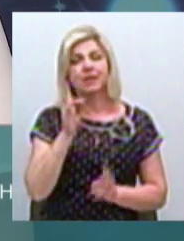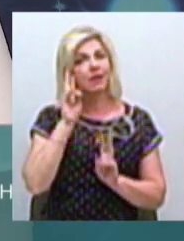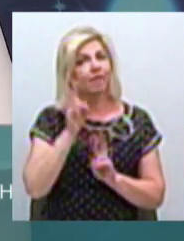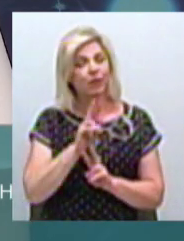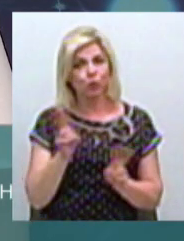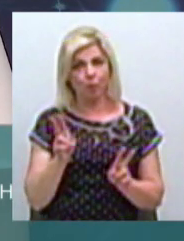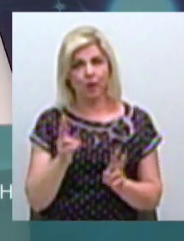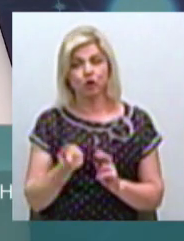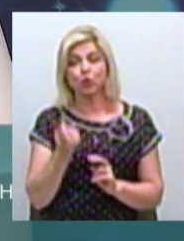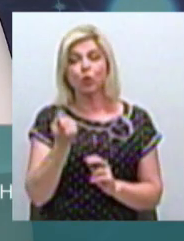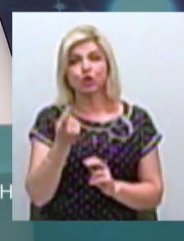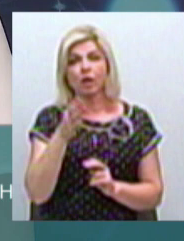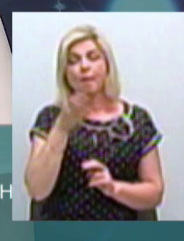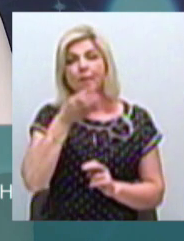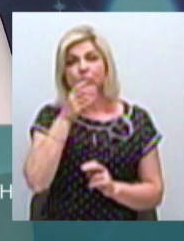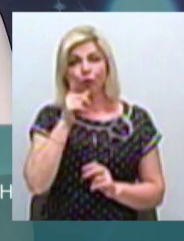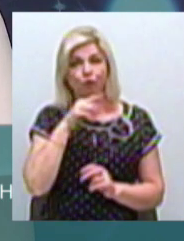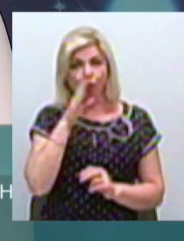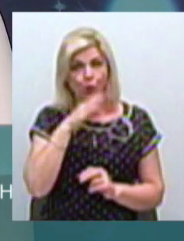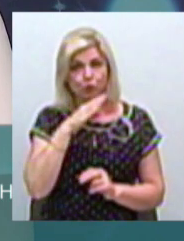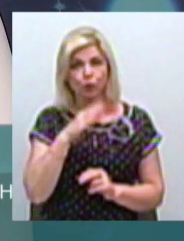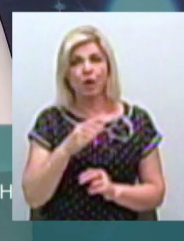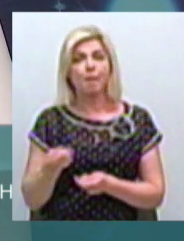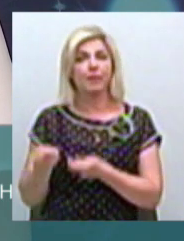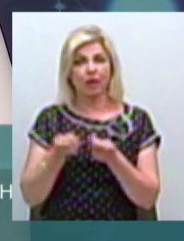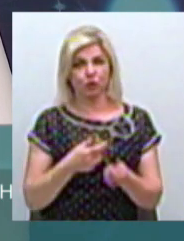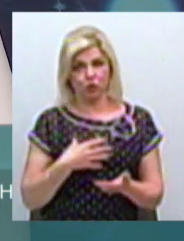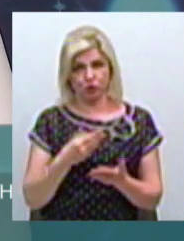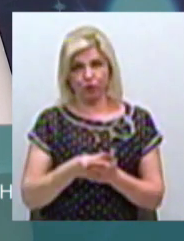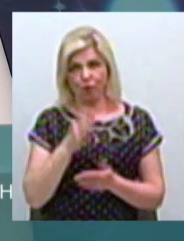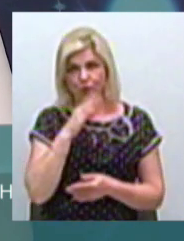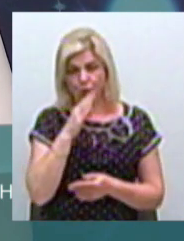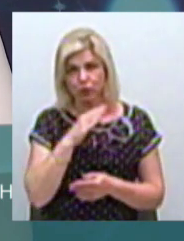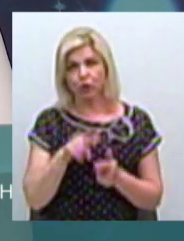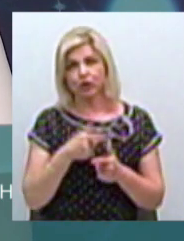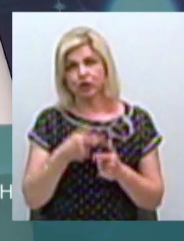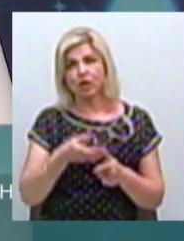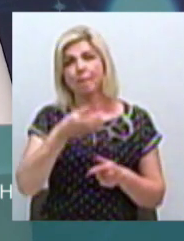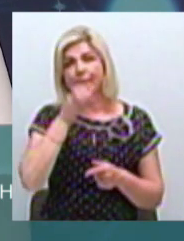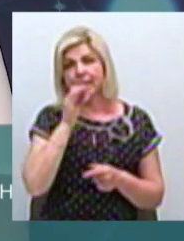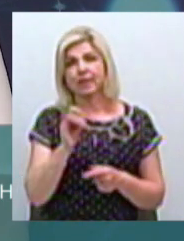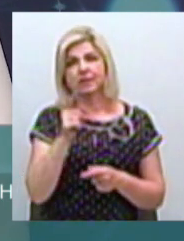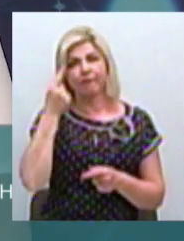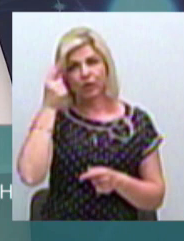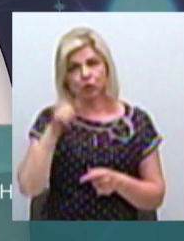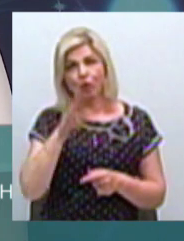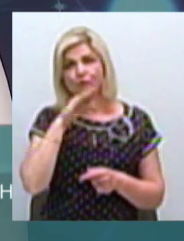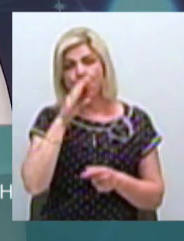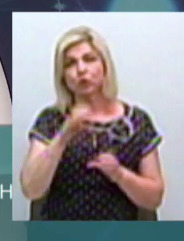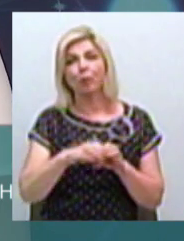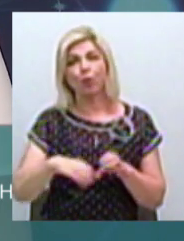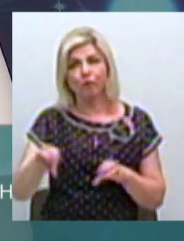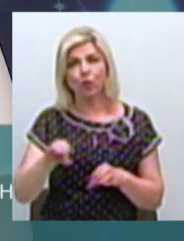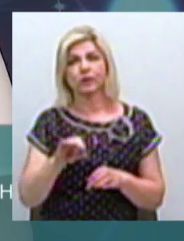невідомих істочників питну воду, приносити з собою, чи пити з відомого водопроводну воду,